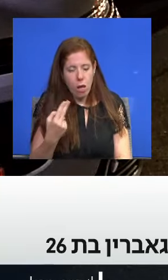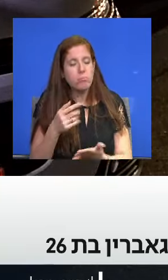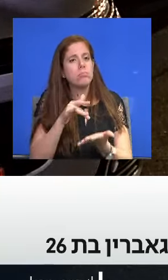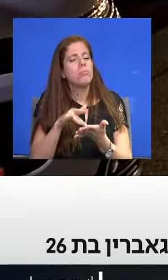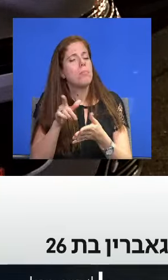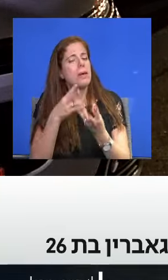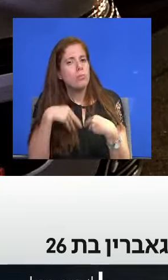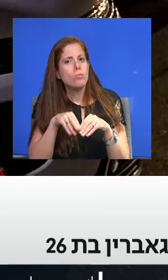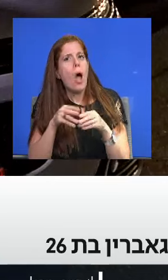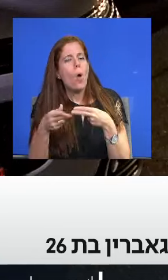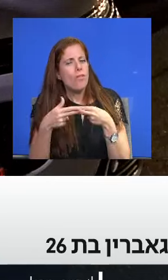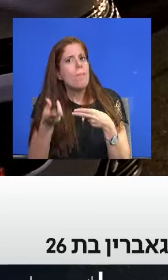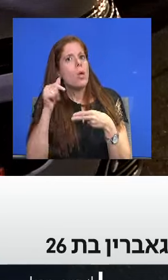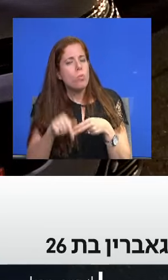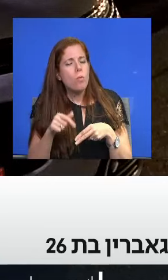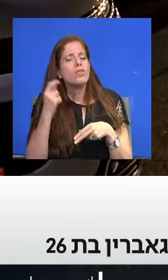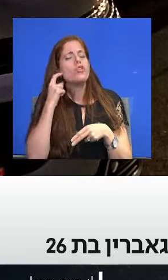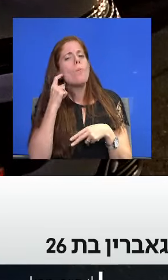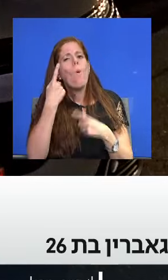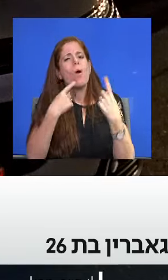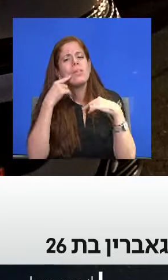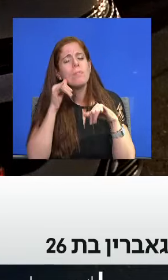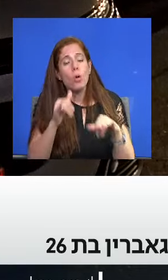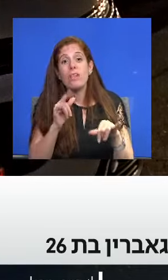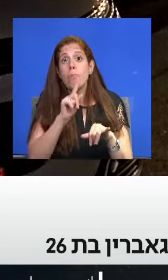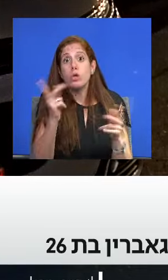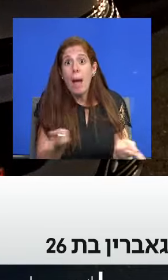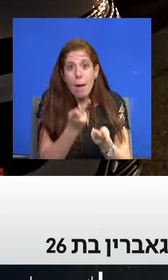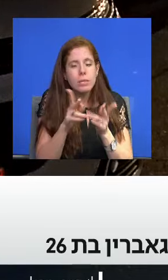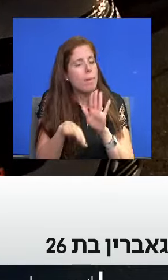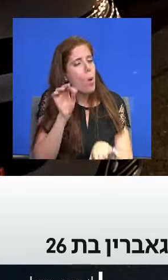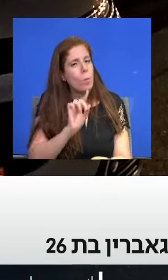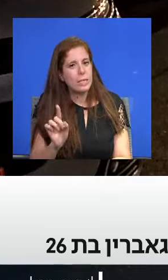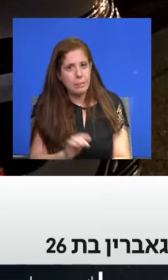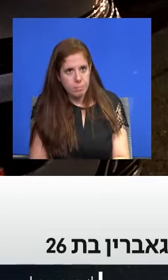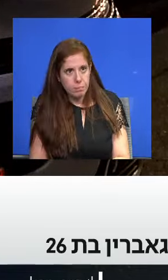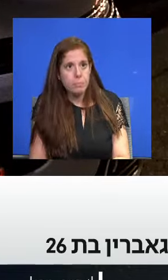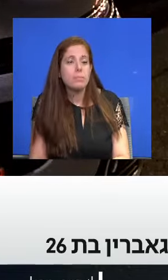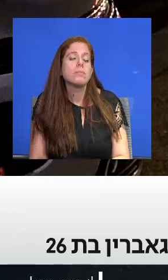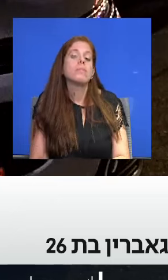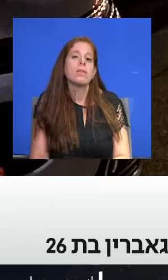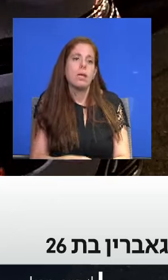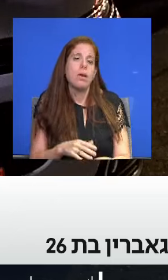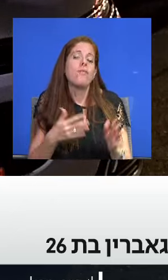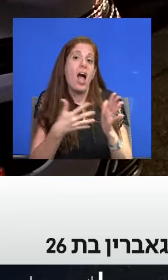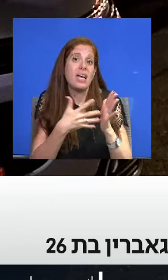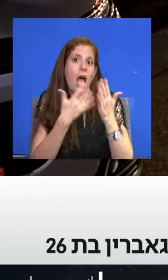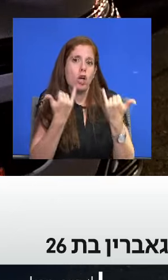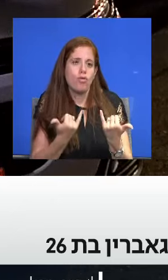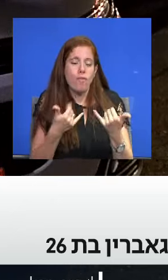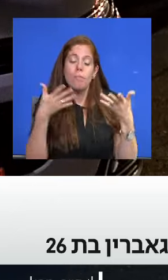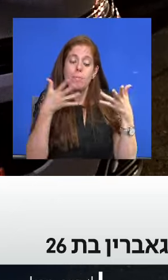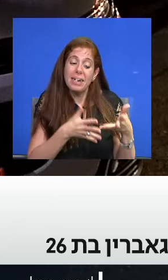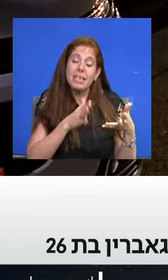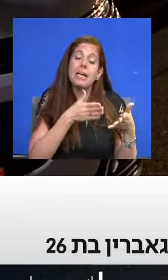נשמעו כאן, אבל את מי שהם מחפשים הם לא מוצאים. אז כעת החקירה מתמקדת גם במישור